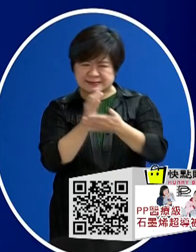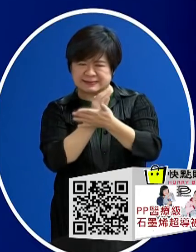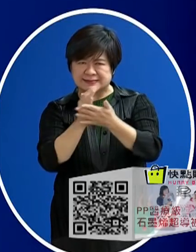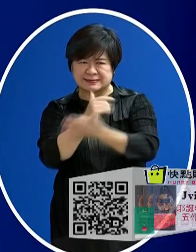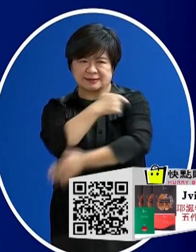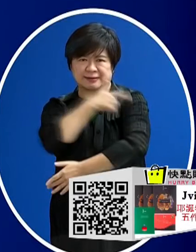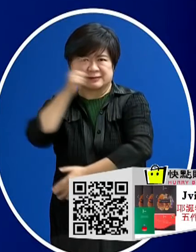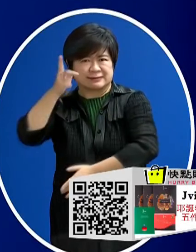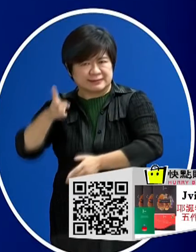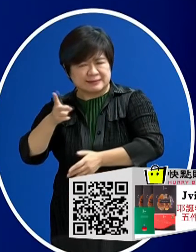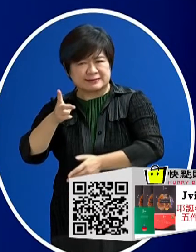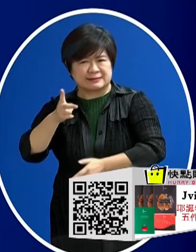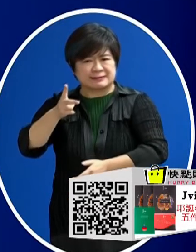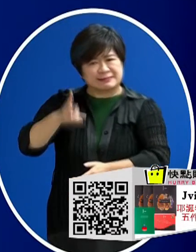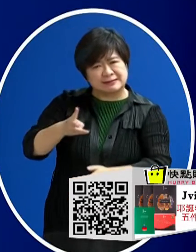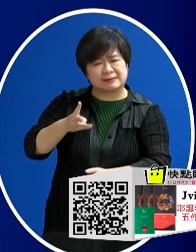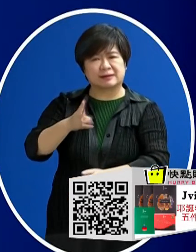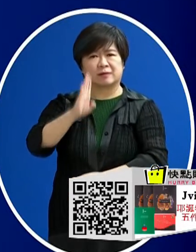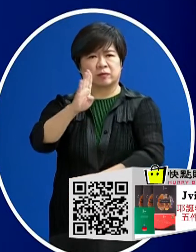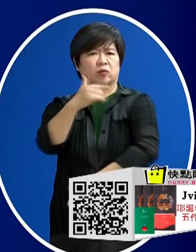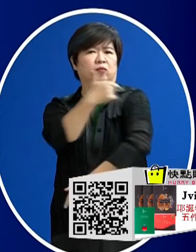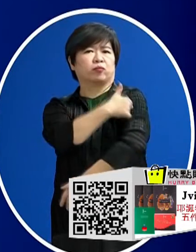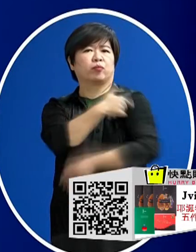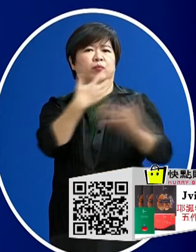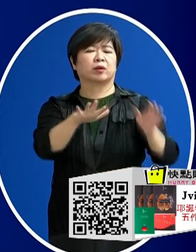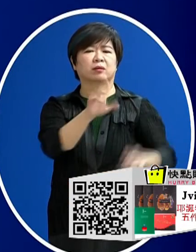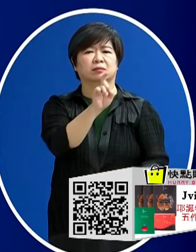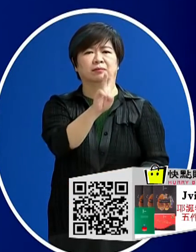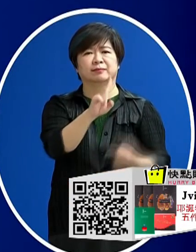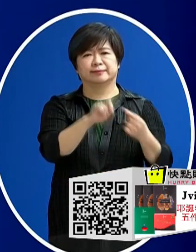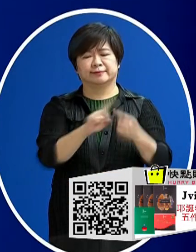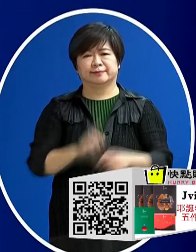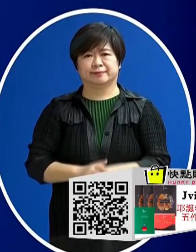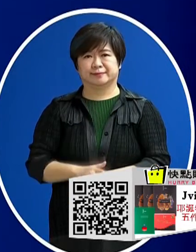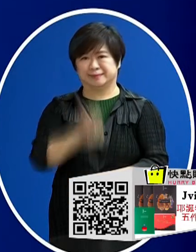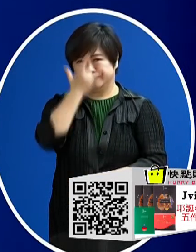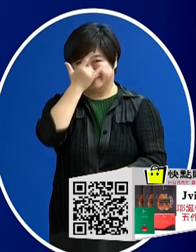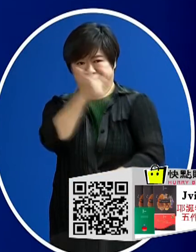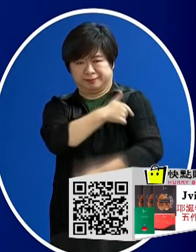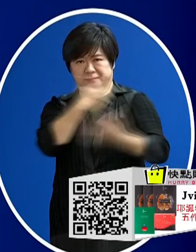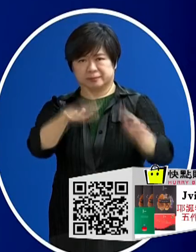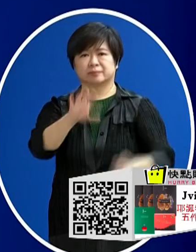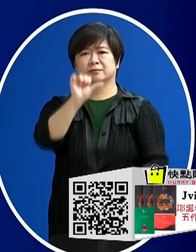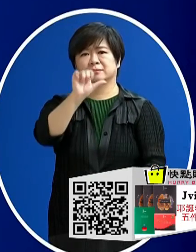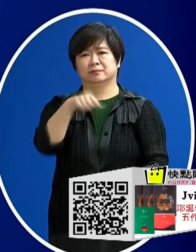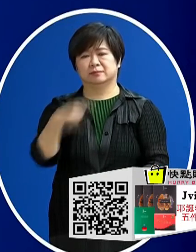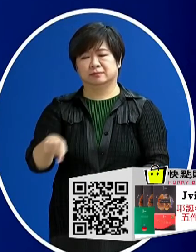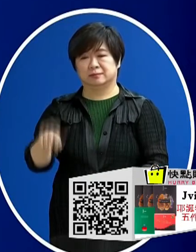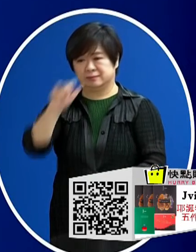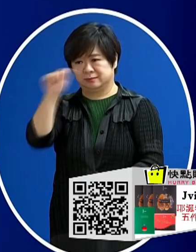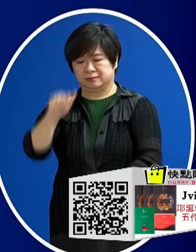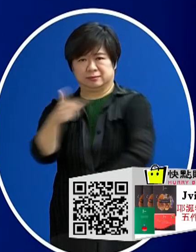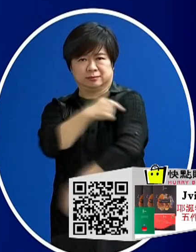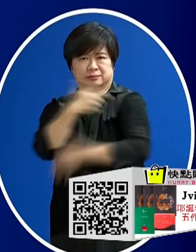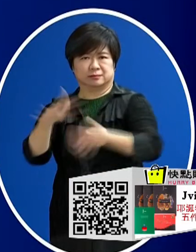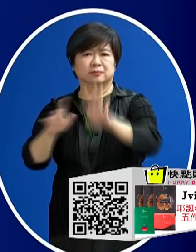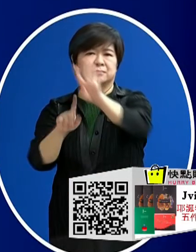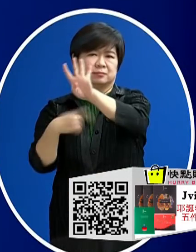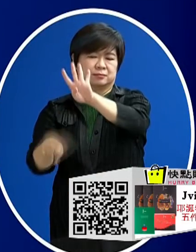完2剂甚至有3剂的 BNT 这个部分有12位，莫德纳的话有5位， AZ 的话有